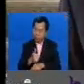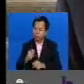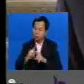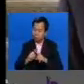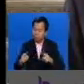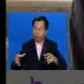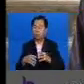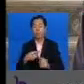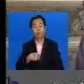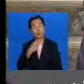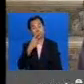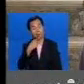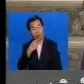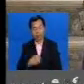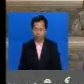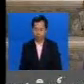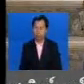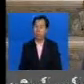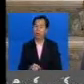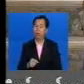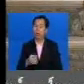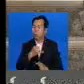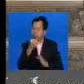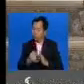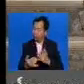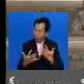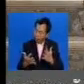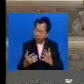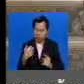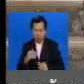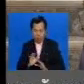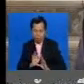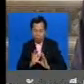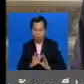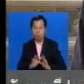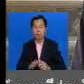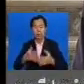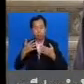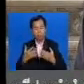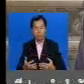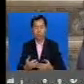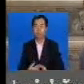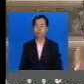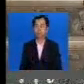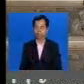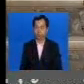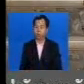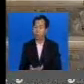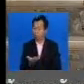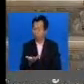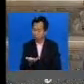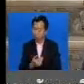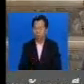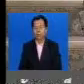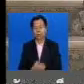ม้แต่หลังเหตุการณ์เดือนเมษายนนอกจากจะไม่หยุดแล้วยังมีความพยายามทำให้รุนแรงขึ้นอีกจึงหวังว่าบุคคลเห